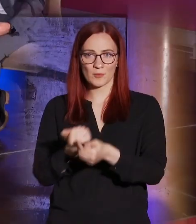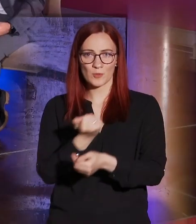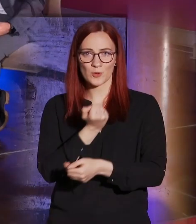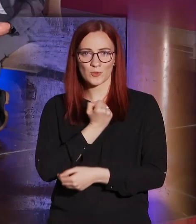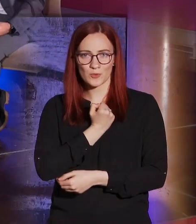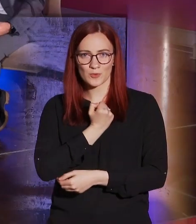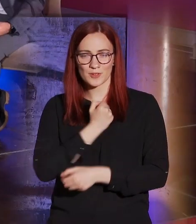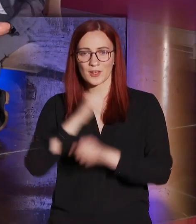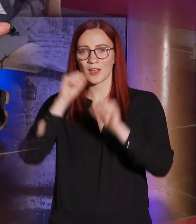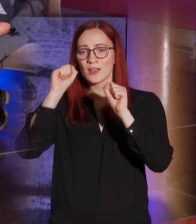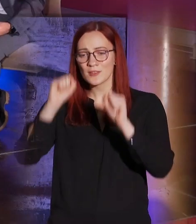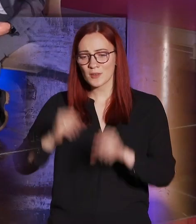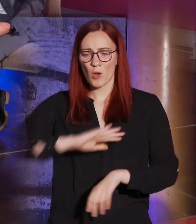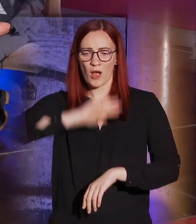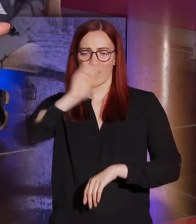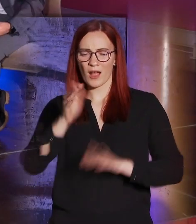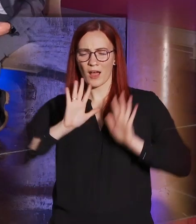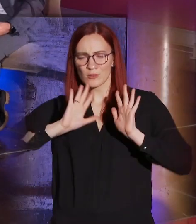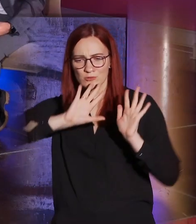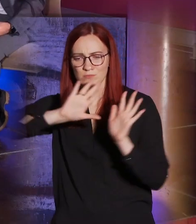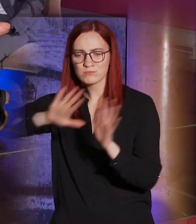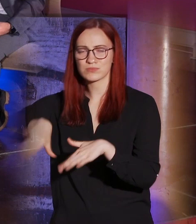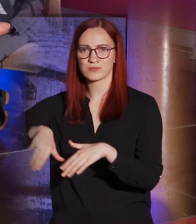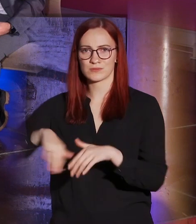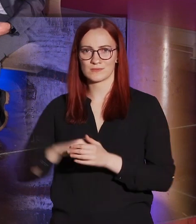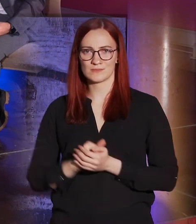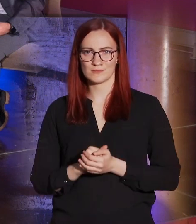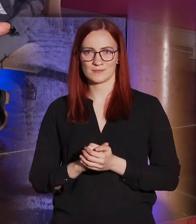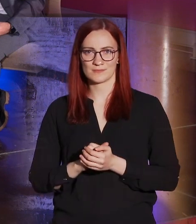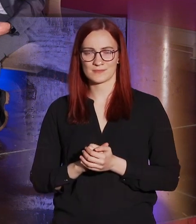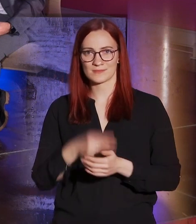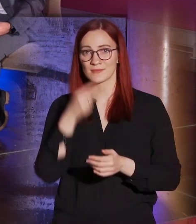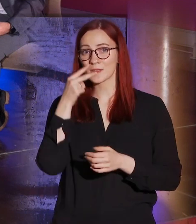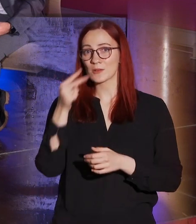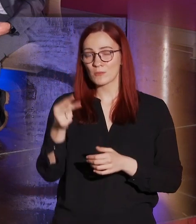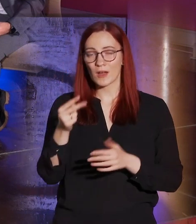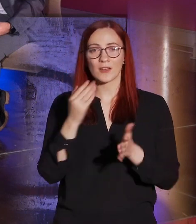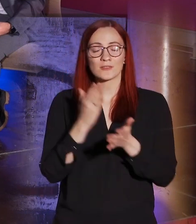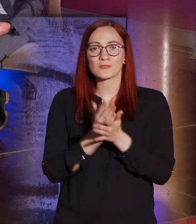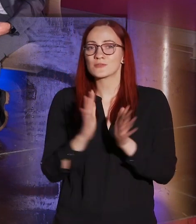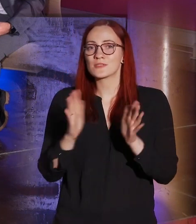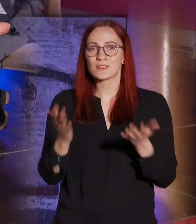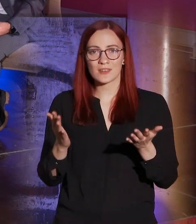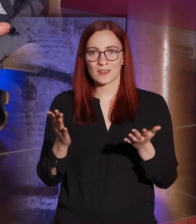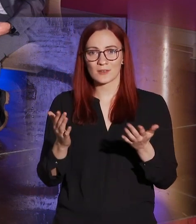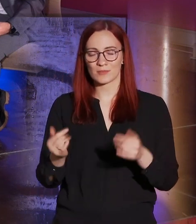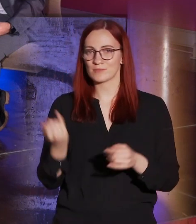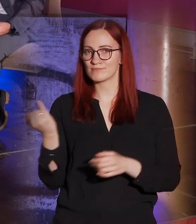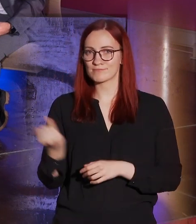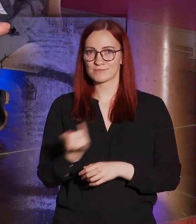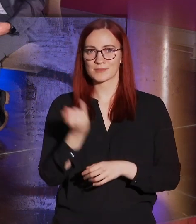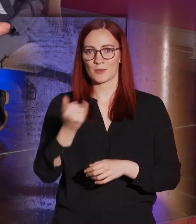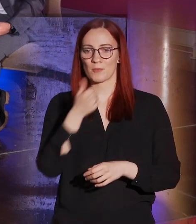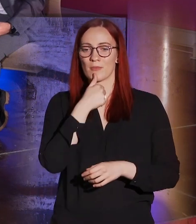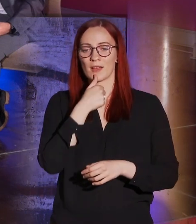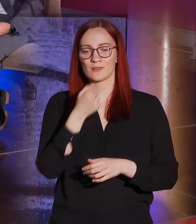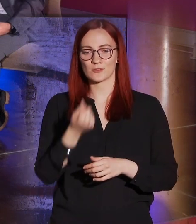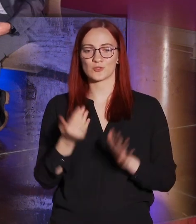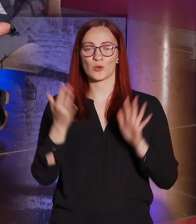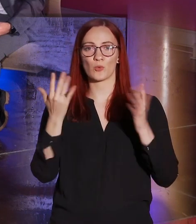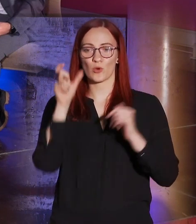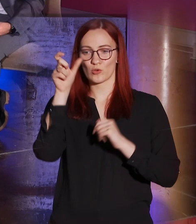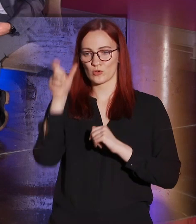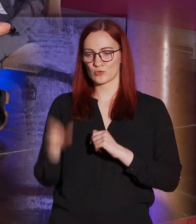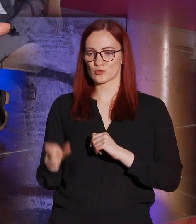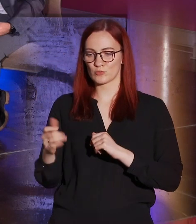grūdelis kalnus vartytum. Ir tai iš tikrųjų, matot, kaip yra, va, labai įdomu pastebėjau dalyką. Tarkim, ateina žmogus pas